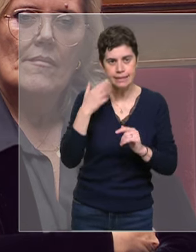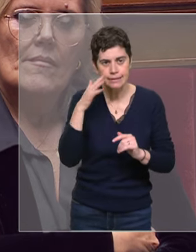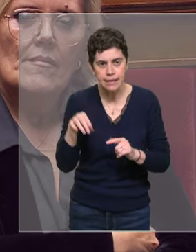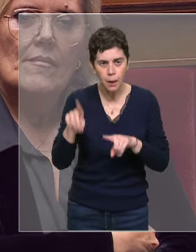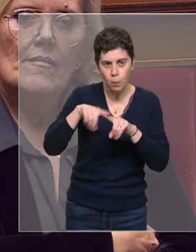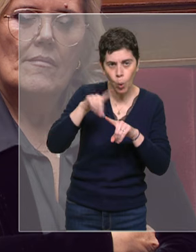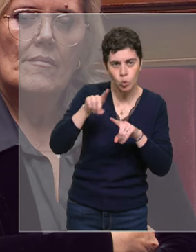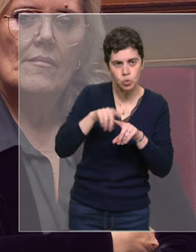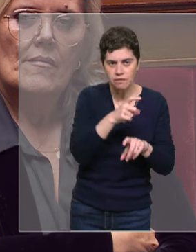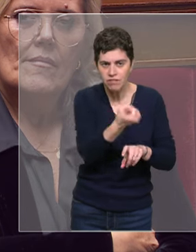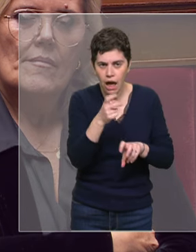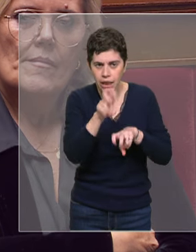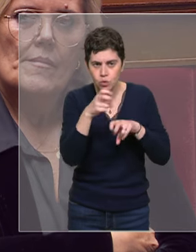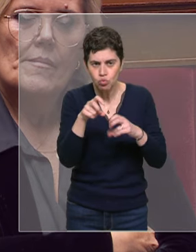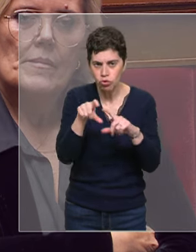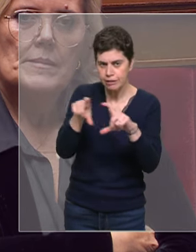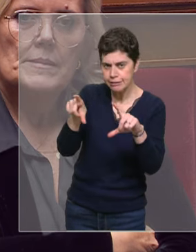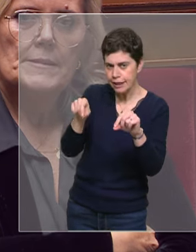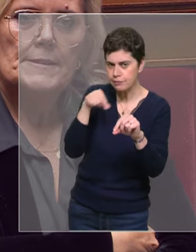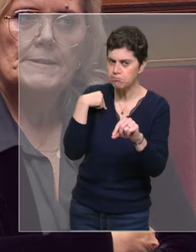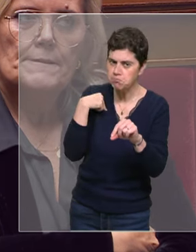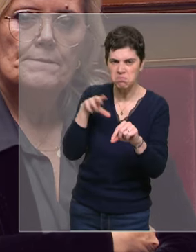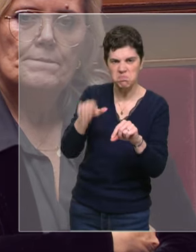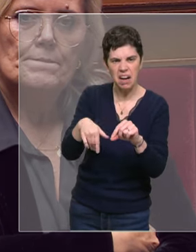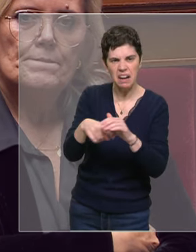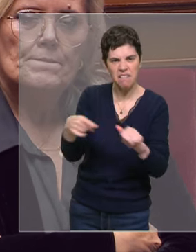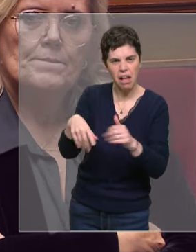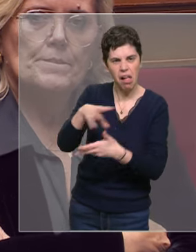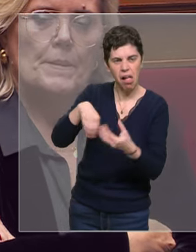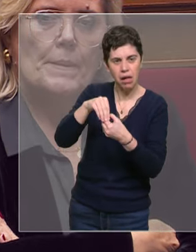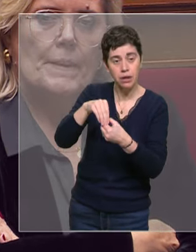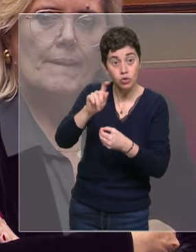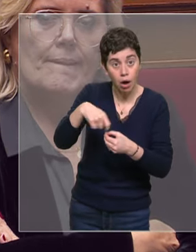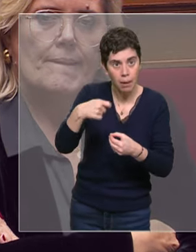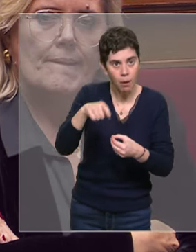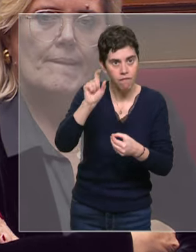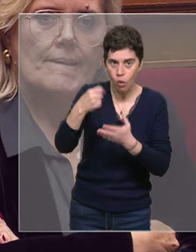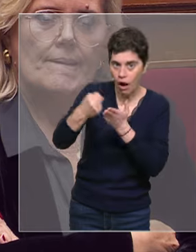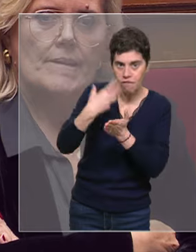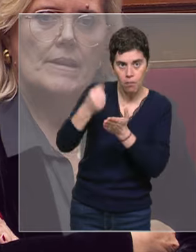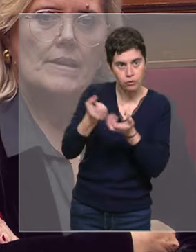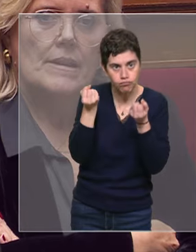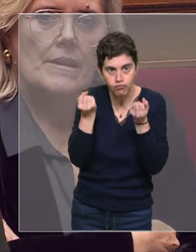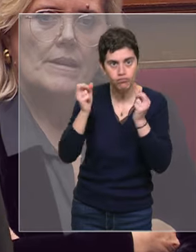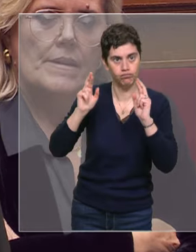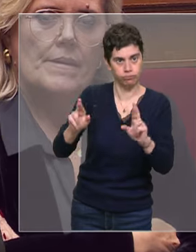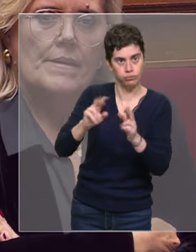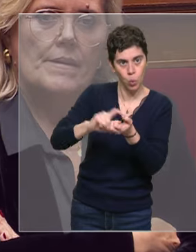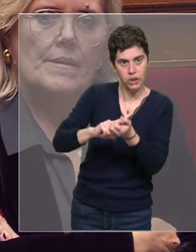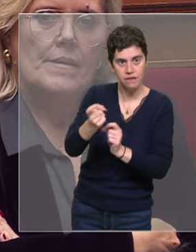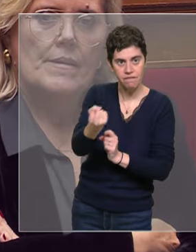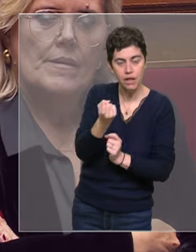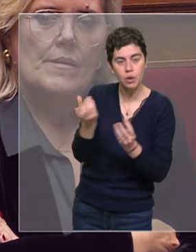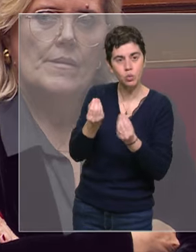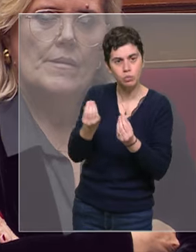produits agricoles. Malgré plusieurs réglementations destinées à garantir les informations sur l'origine des produits, nos agriculteurs ont